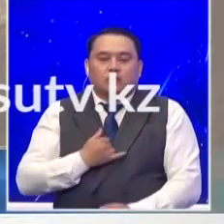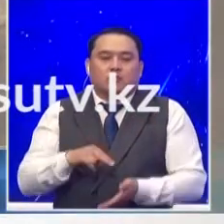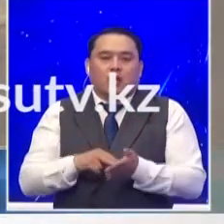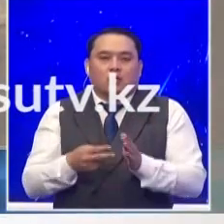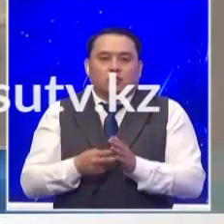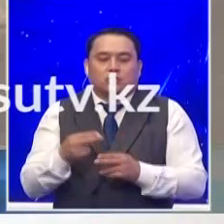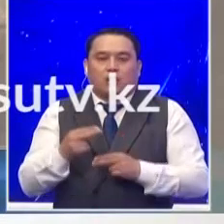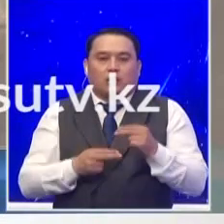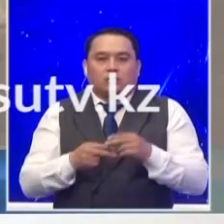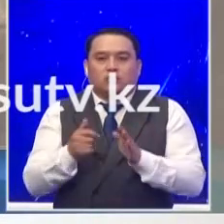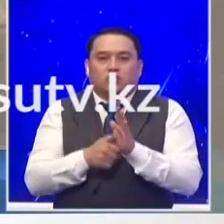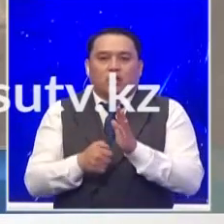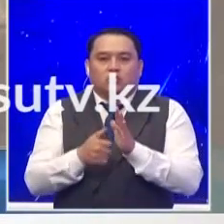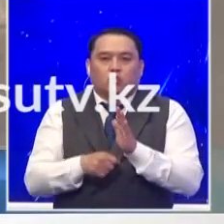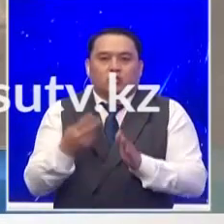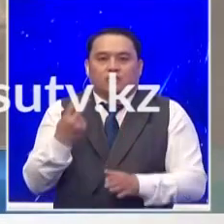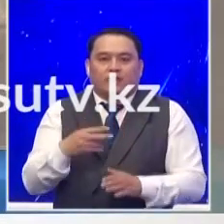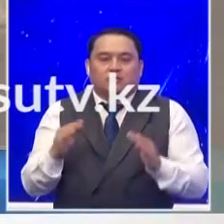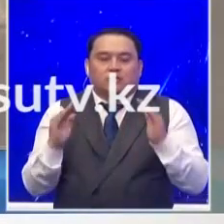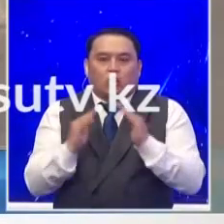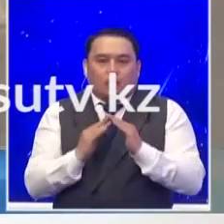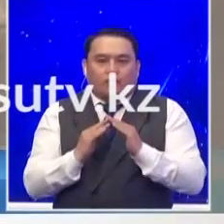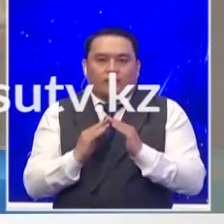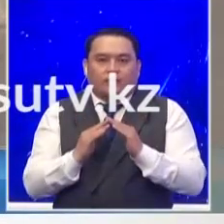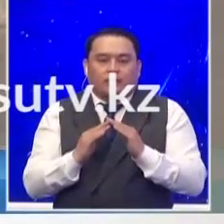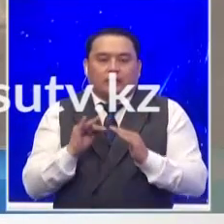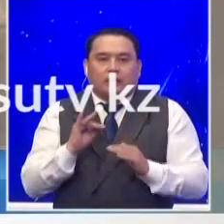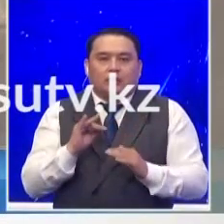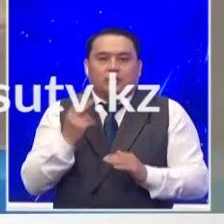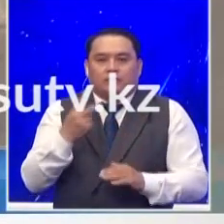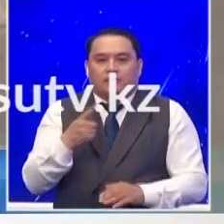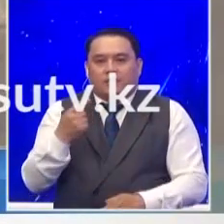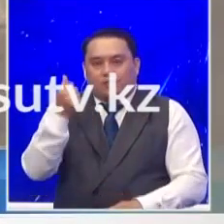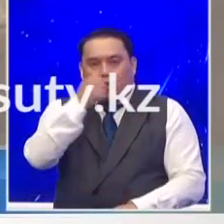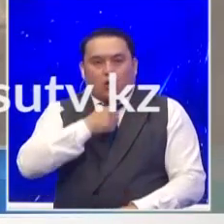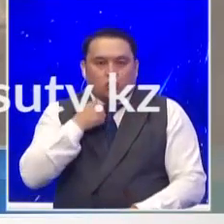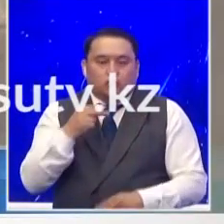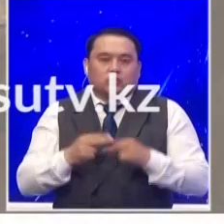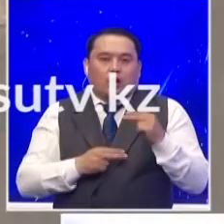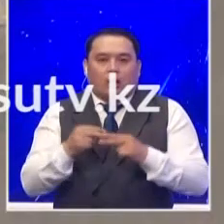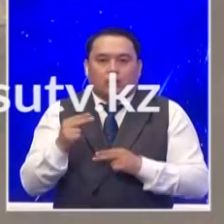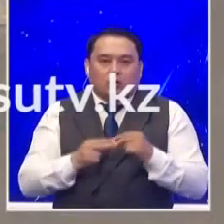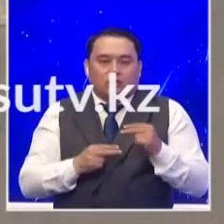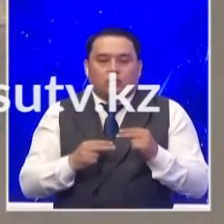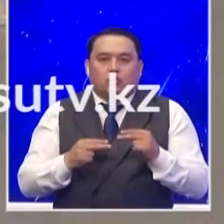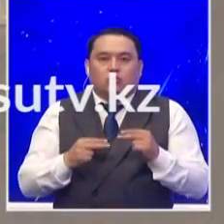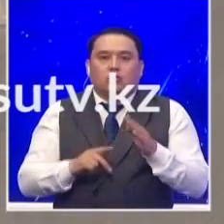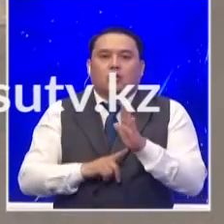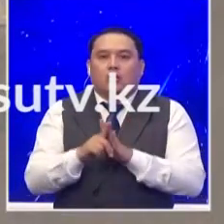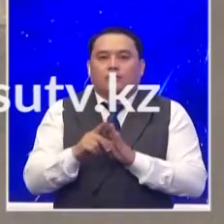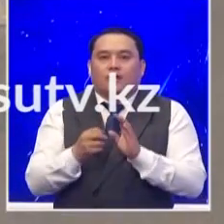планируется строительство 620 коттеджей. В 2021 году строительство коттеджного городка